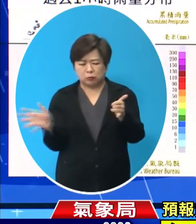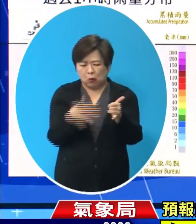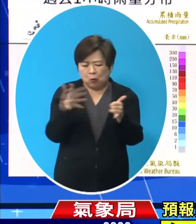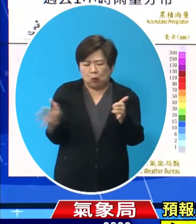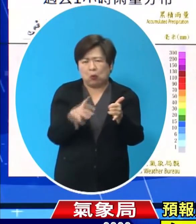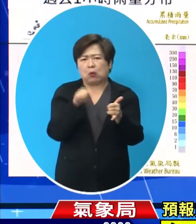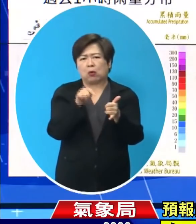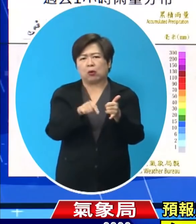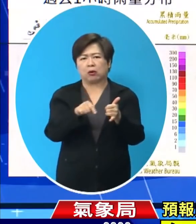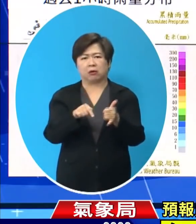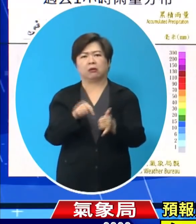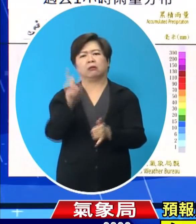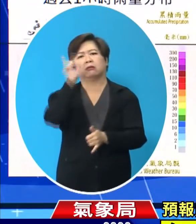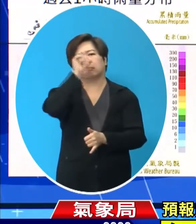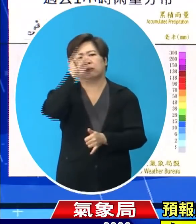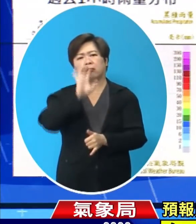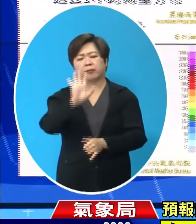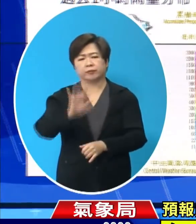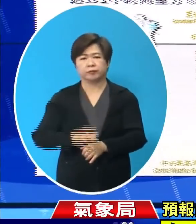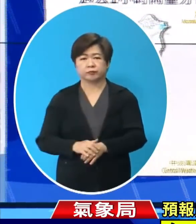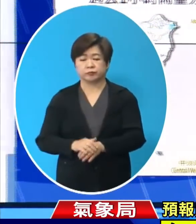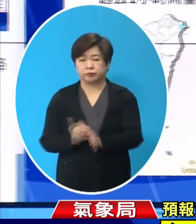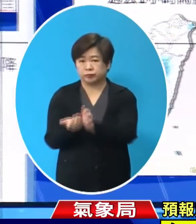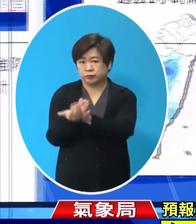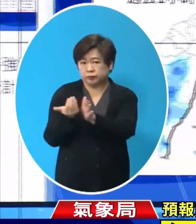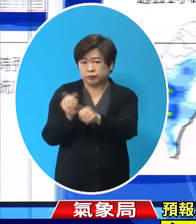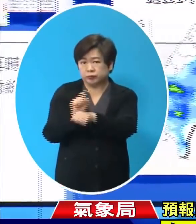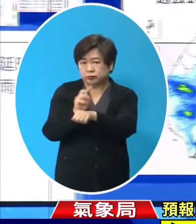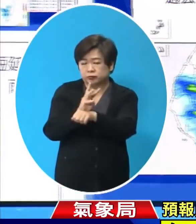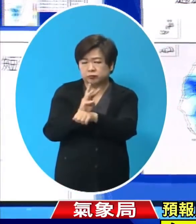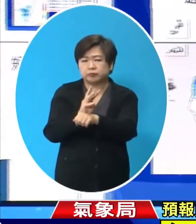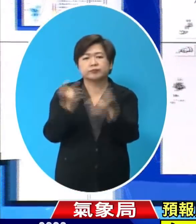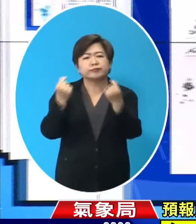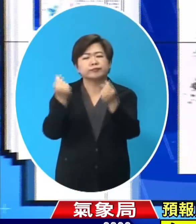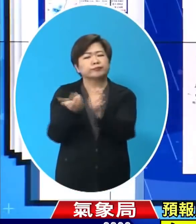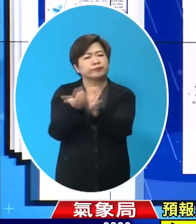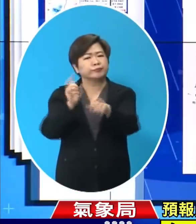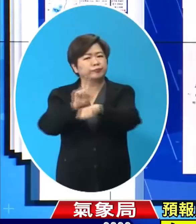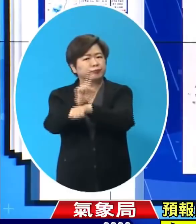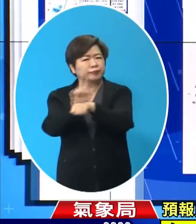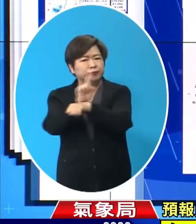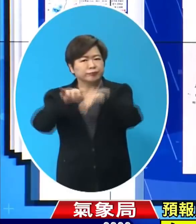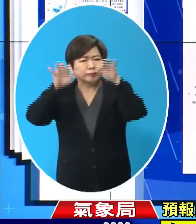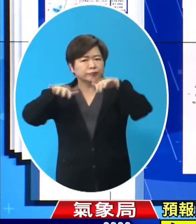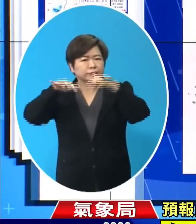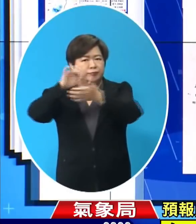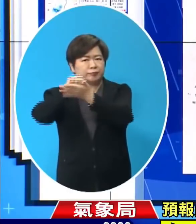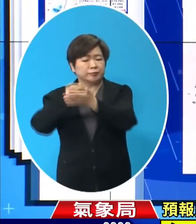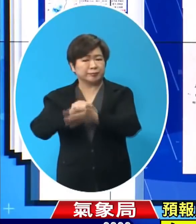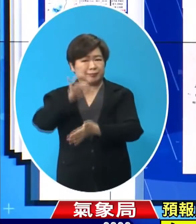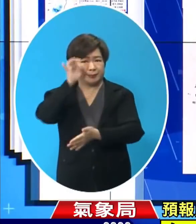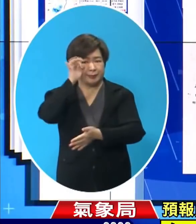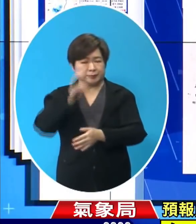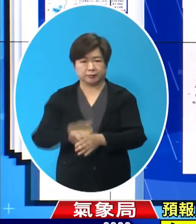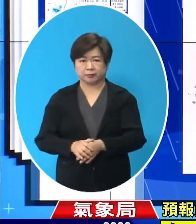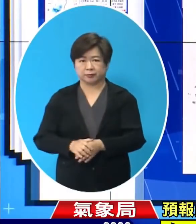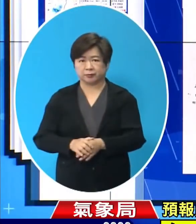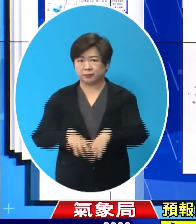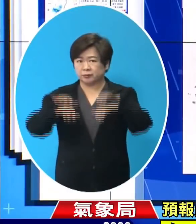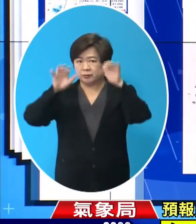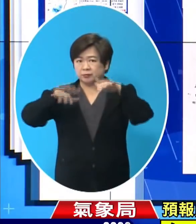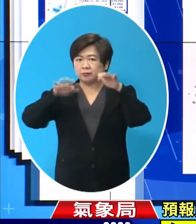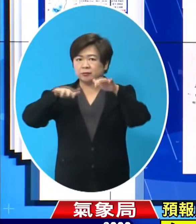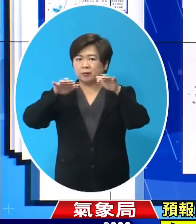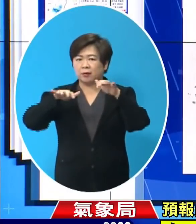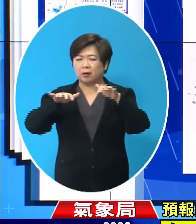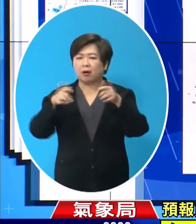常出现的。不过在过去几个小时，我们从过去一个小时的累积雨量分布来看，可以看到降雨量其